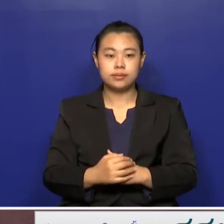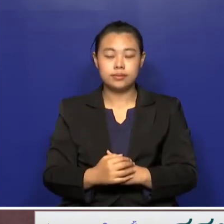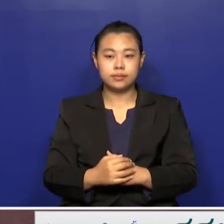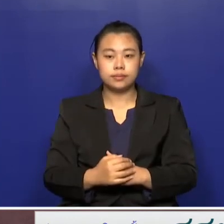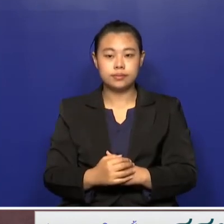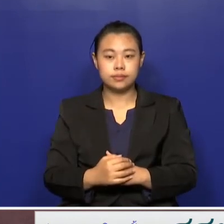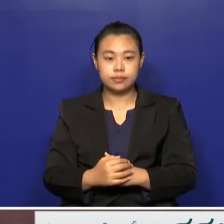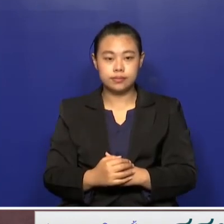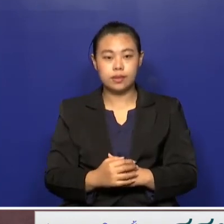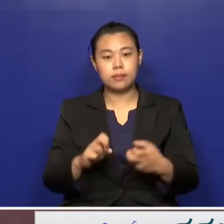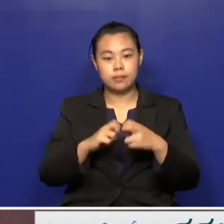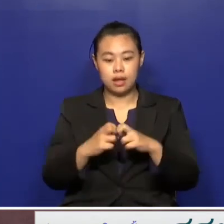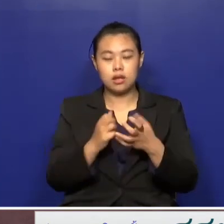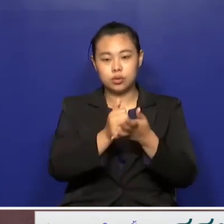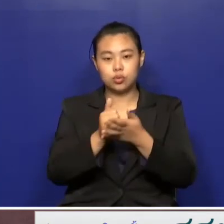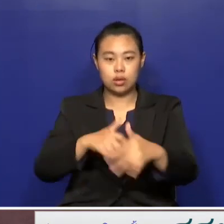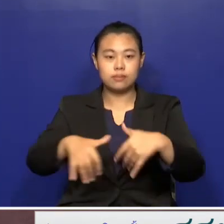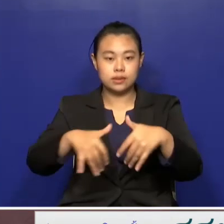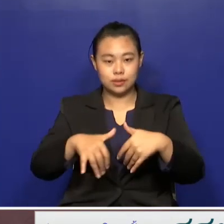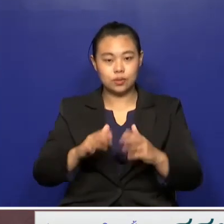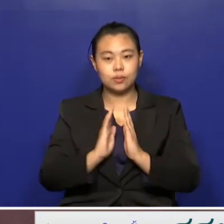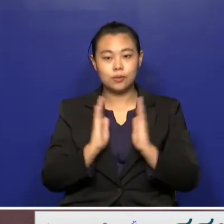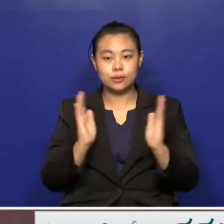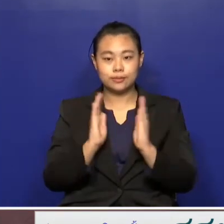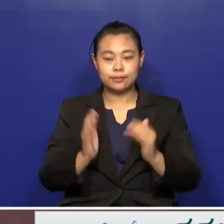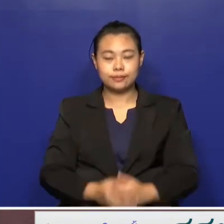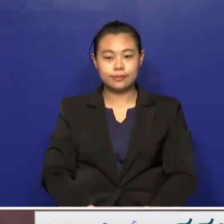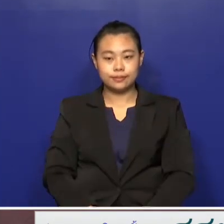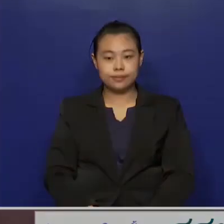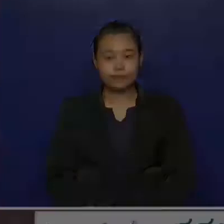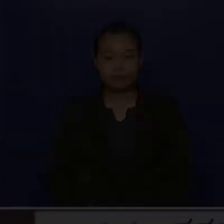พี่น้องประชาชนอย่างเร่งด่วนขอบพระคุณค่ะ ครับต่อไป